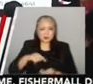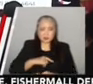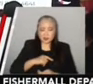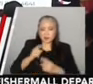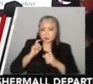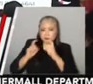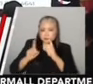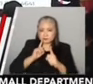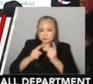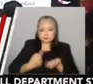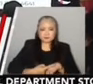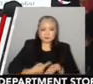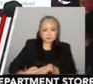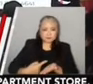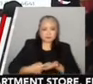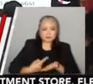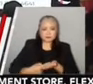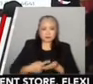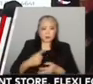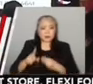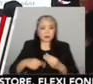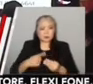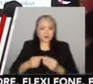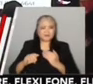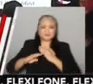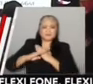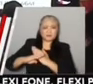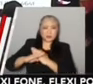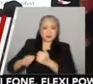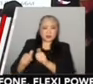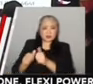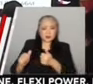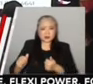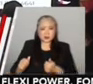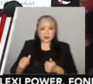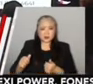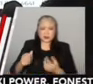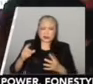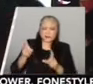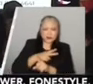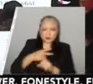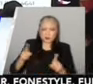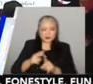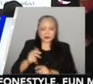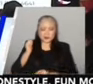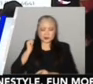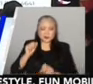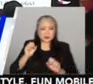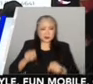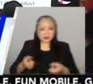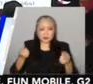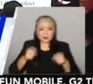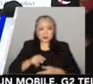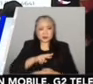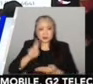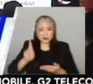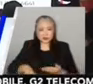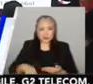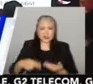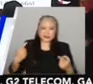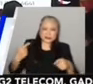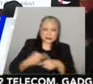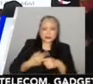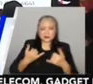usapan upang maiwasan anumang karahasan na pwedeng kalabasan ng tensyon sa West Philippine